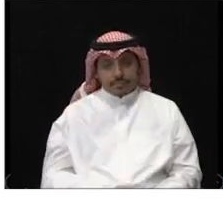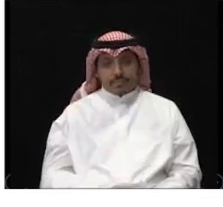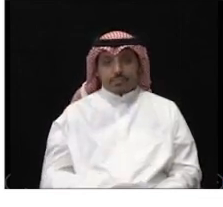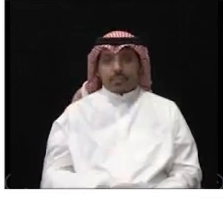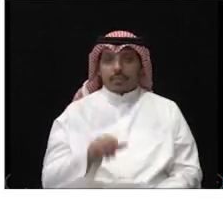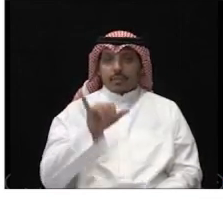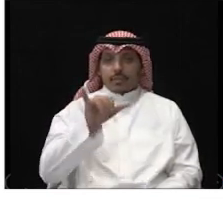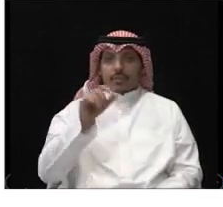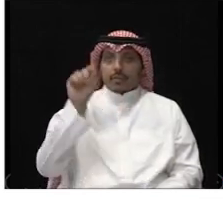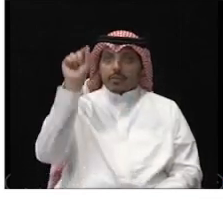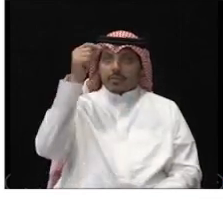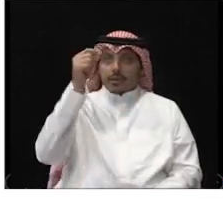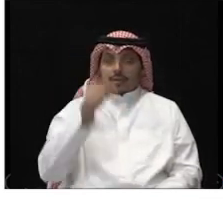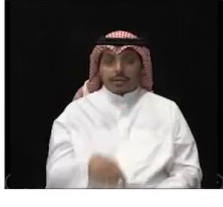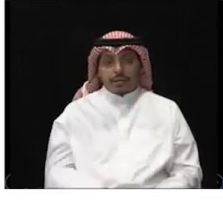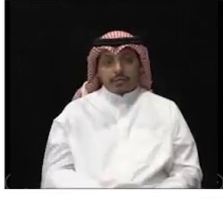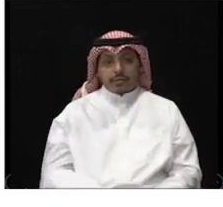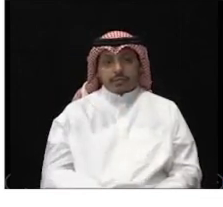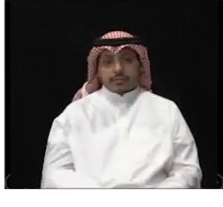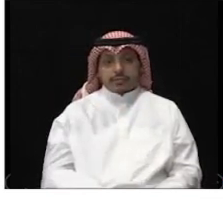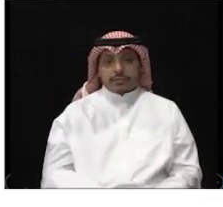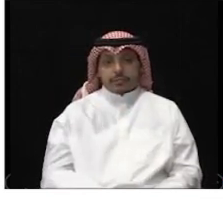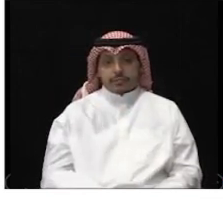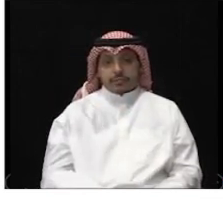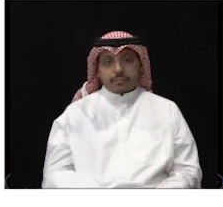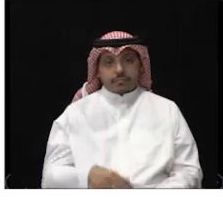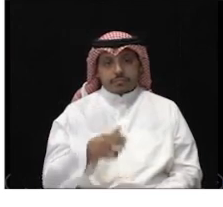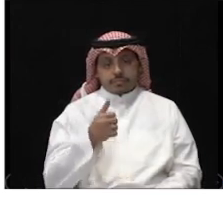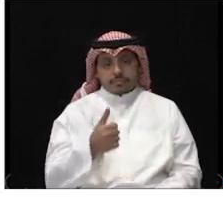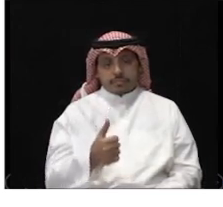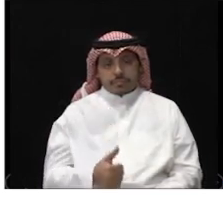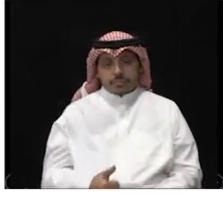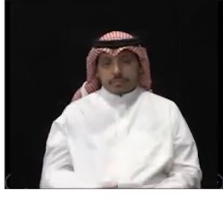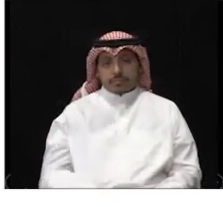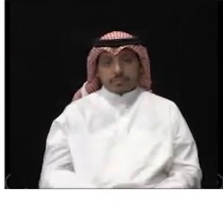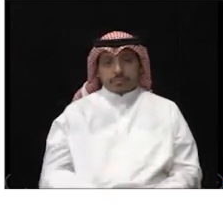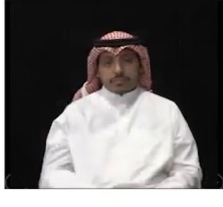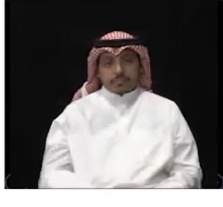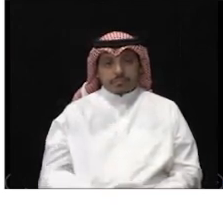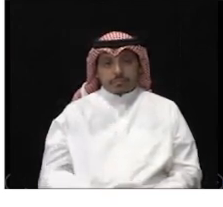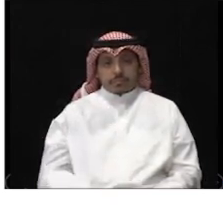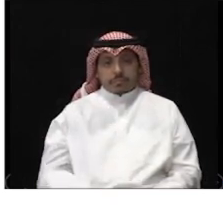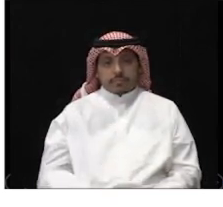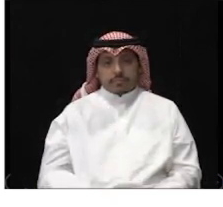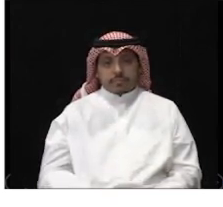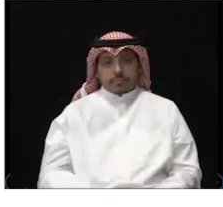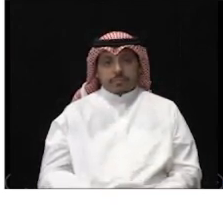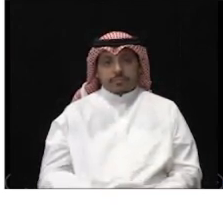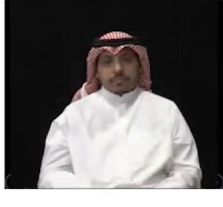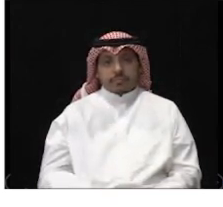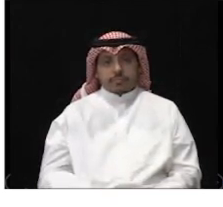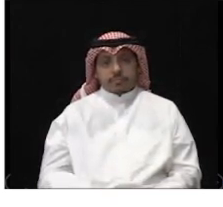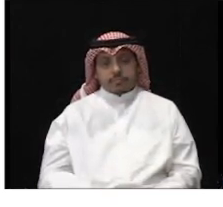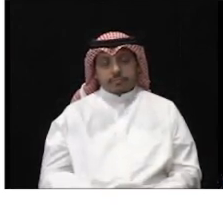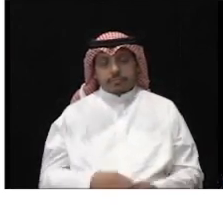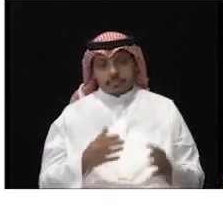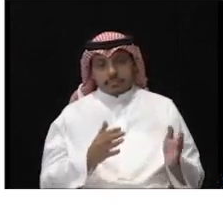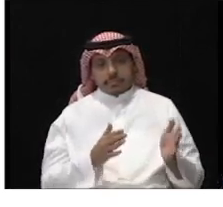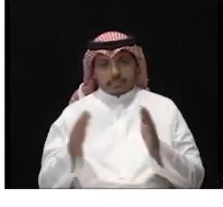عليها حركة، أحسنتم يا أبطال، رائعون جدا. الآن نجدد حرف الذاء،